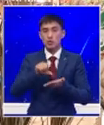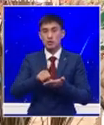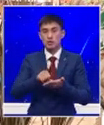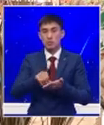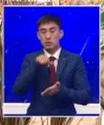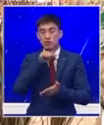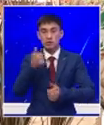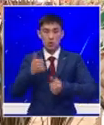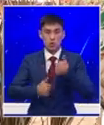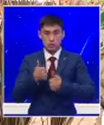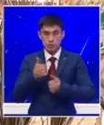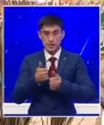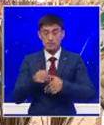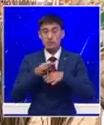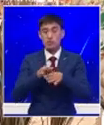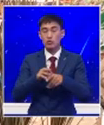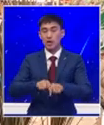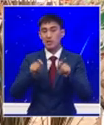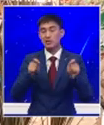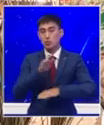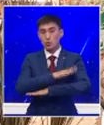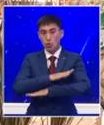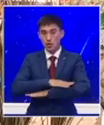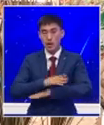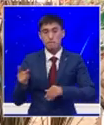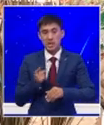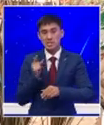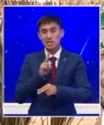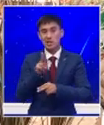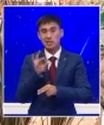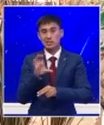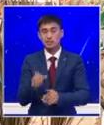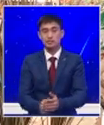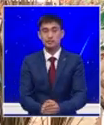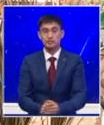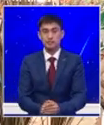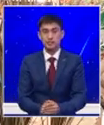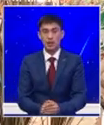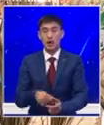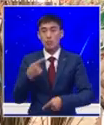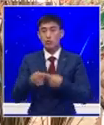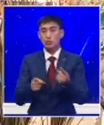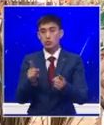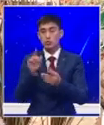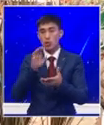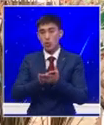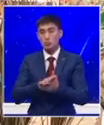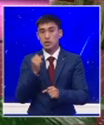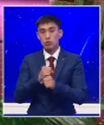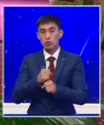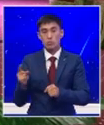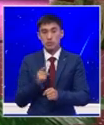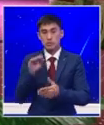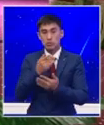профессиональных конкурсах проводят открытые уроки и мастер-классы после увлекательного знакомства с работами